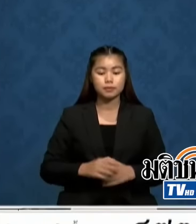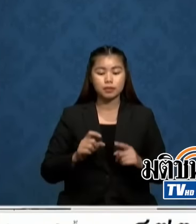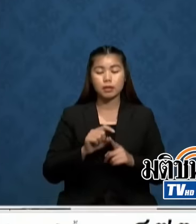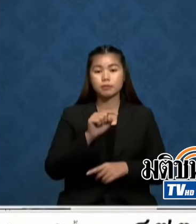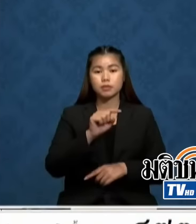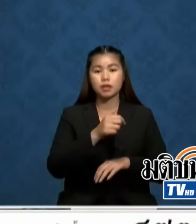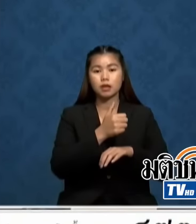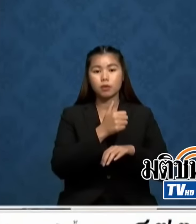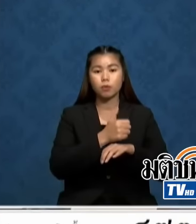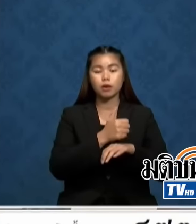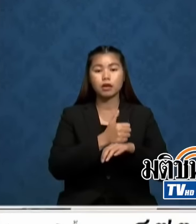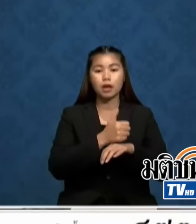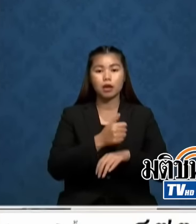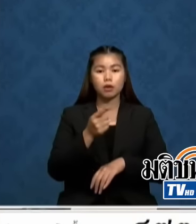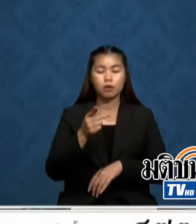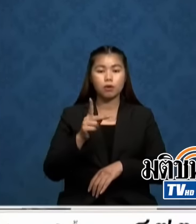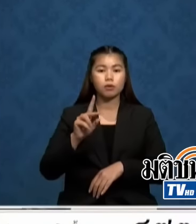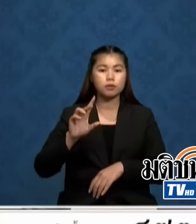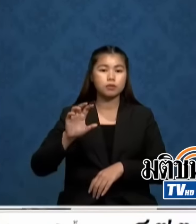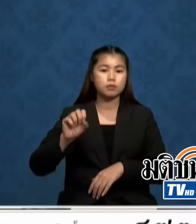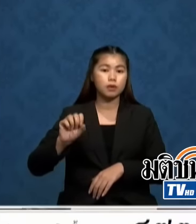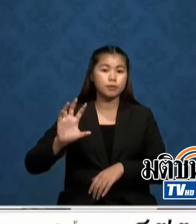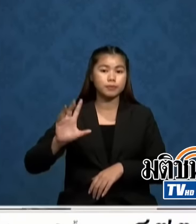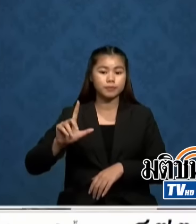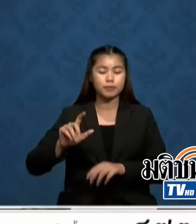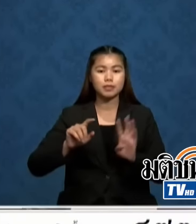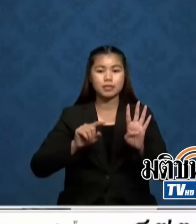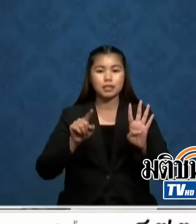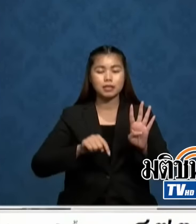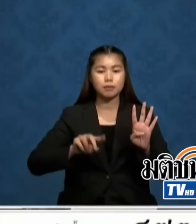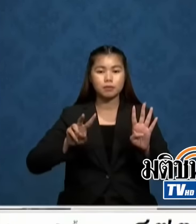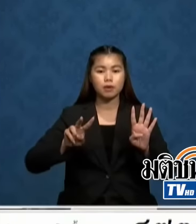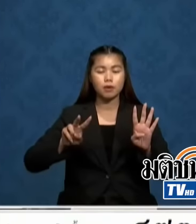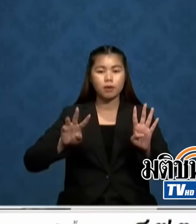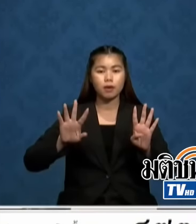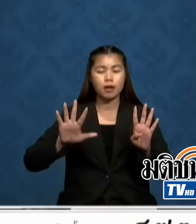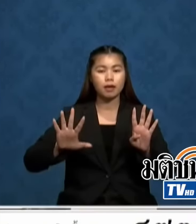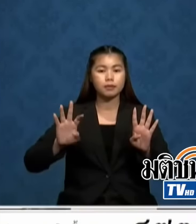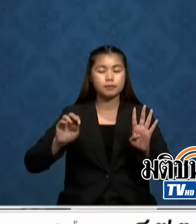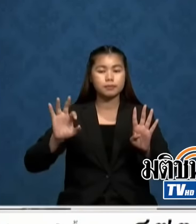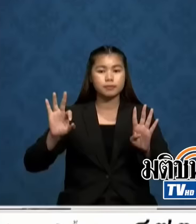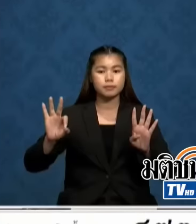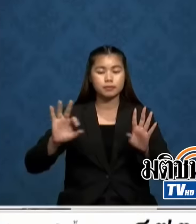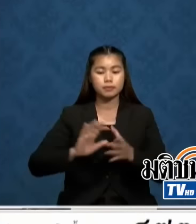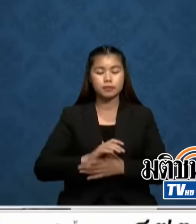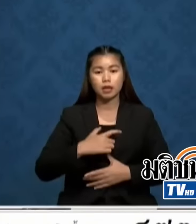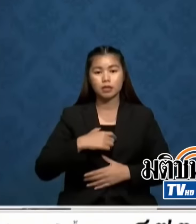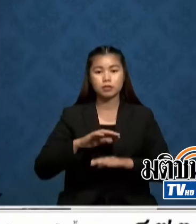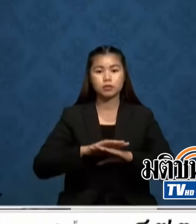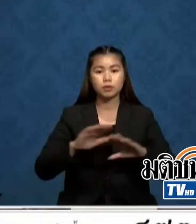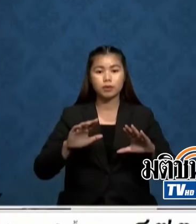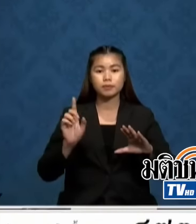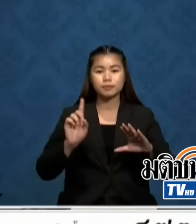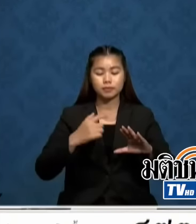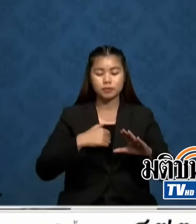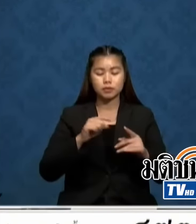หัวหน้าคณะรักษาความสงบแห่งชาติที่4/2559เรื่องการยกเว้นการใช้